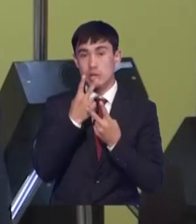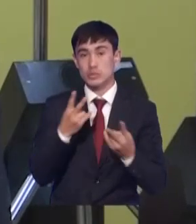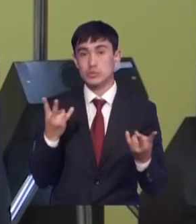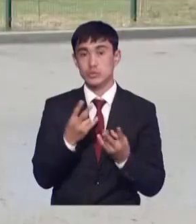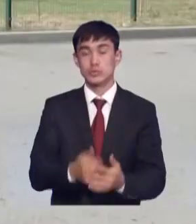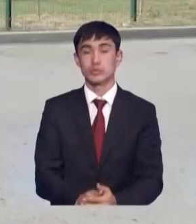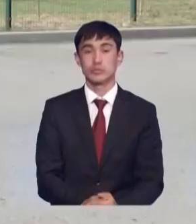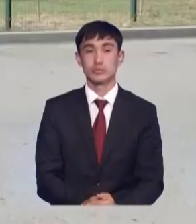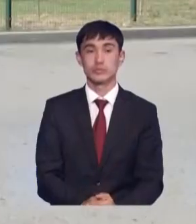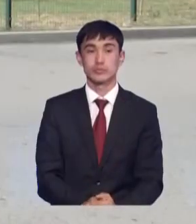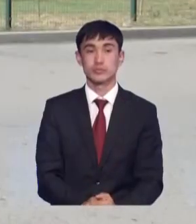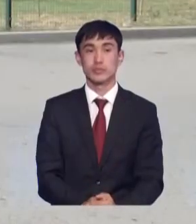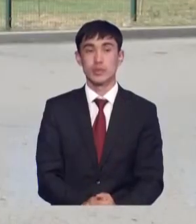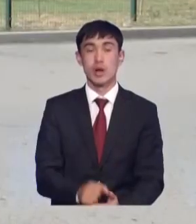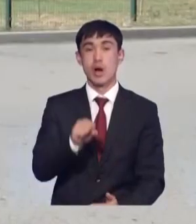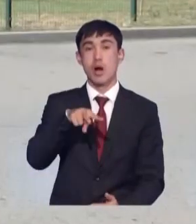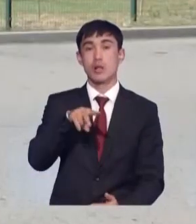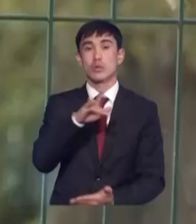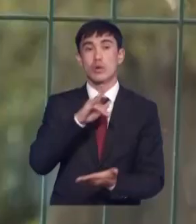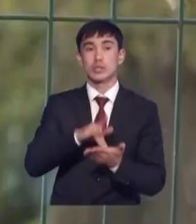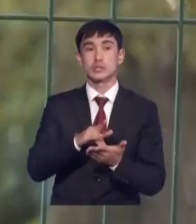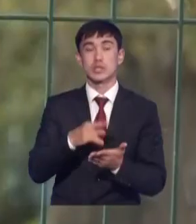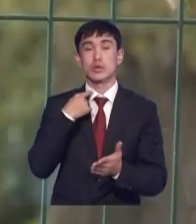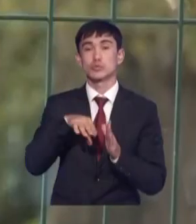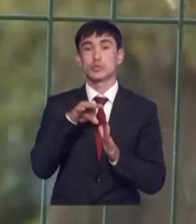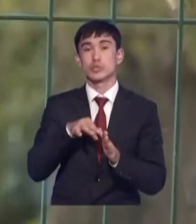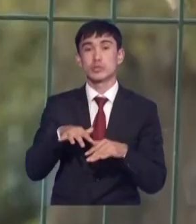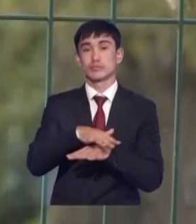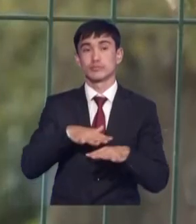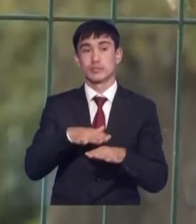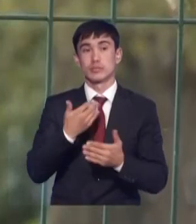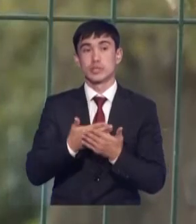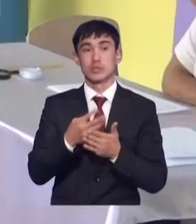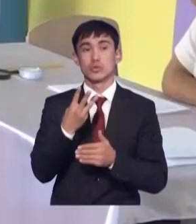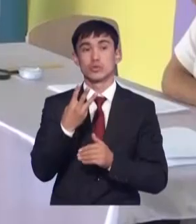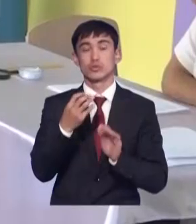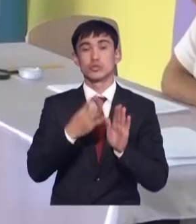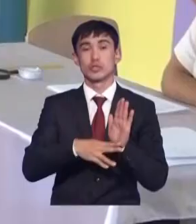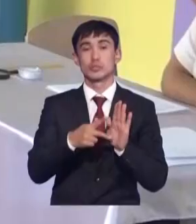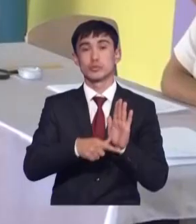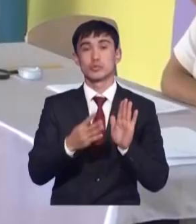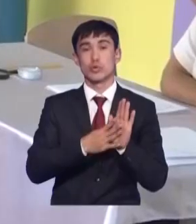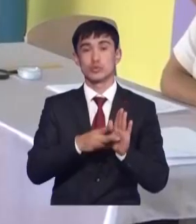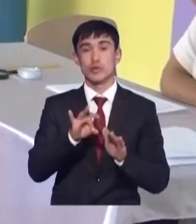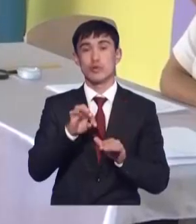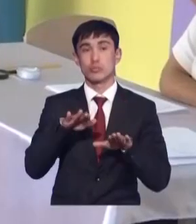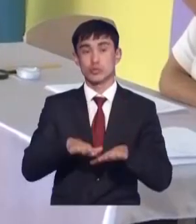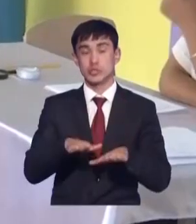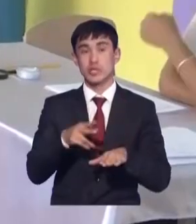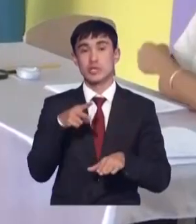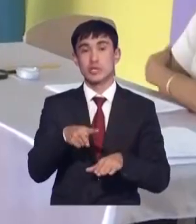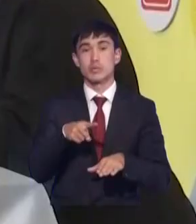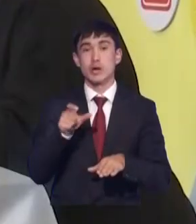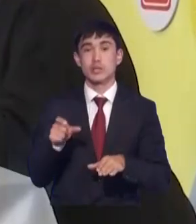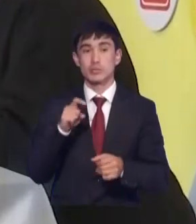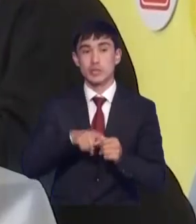абзал. Алатау қаласында дауыс берушілер қарасы қалың. Мәселен, нөмірі 379-шы референдум учаскесінде 2000-ға